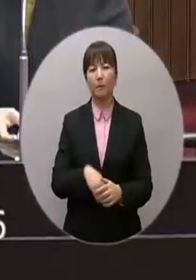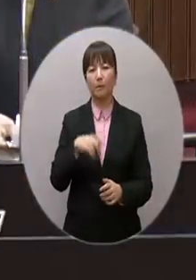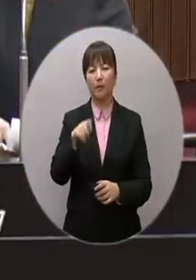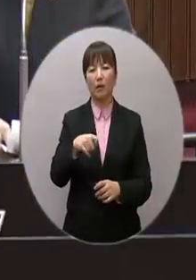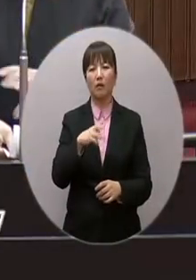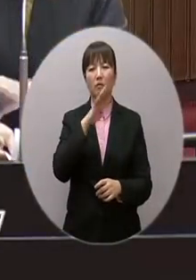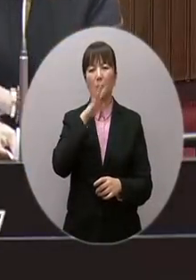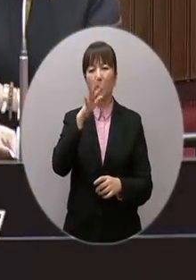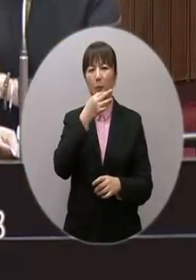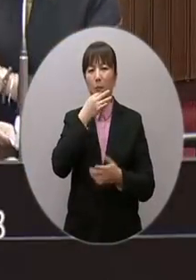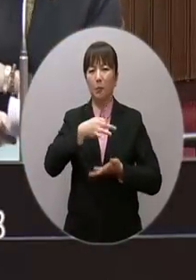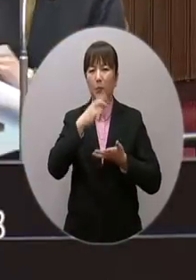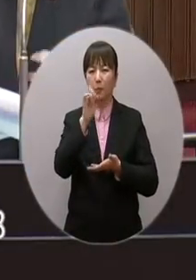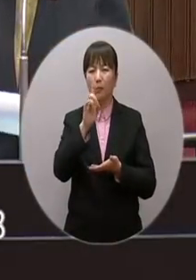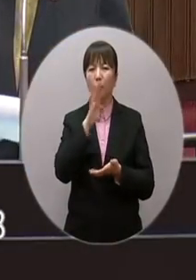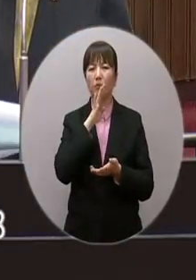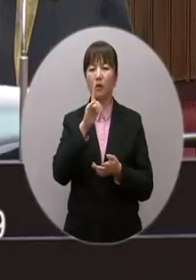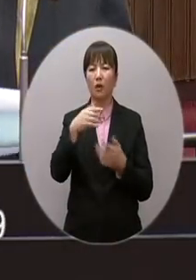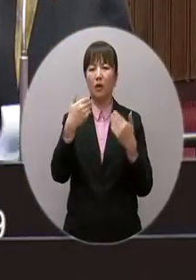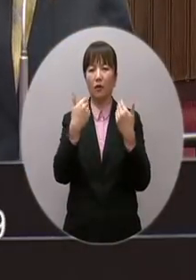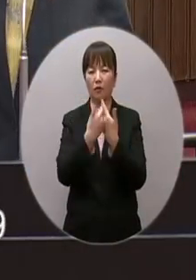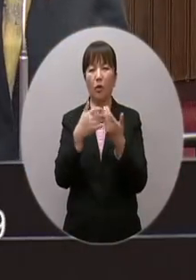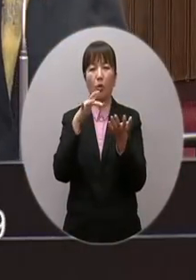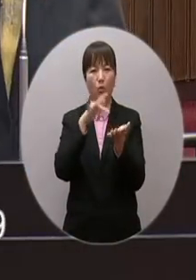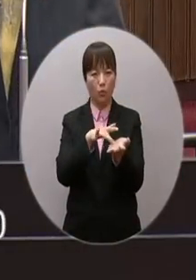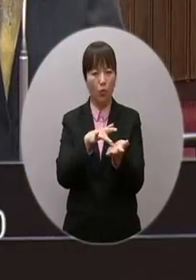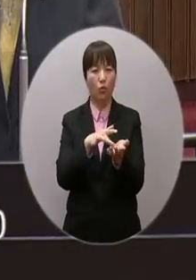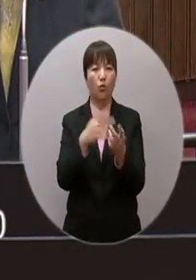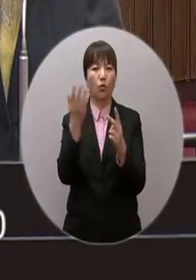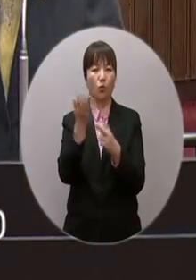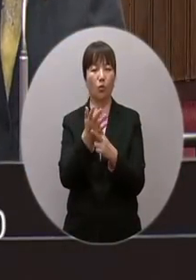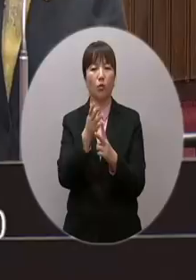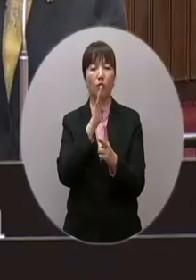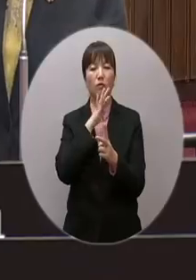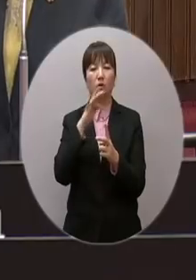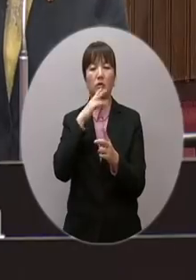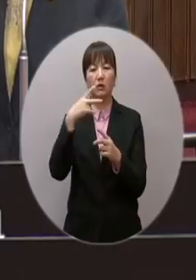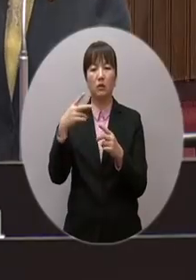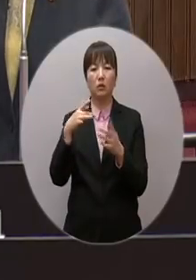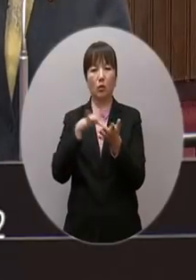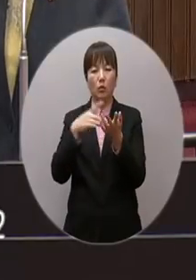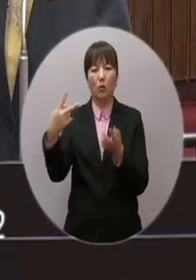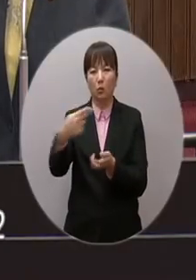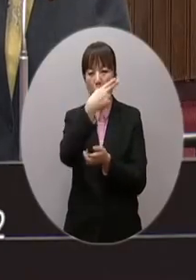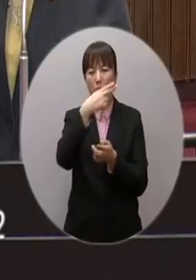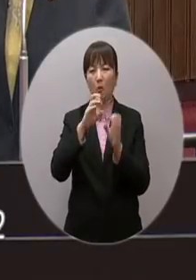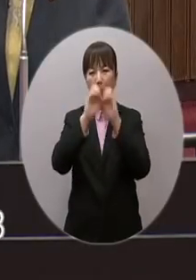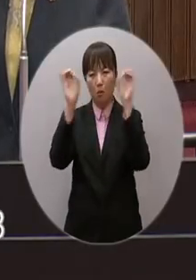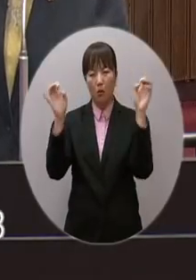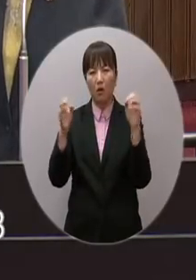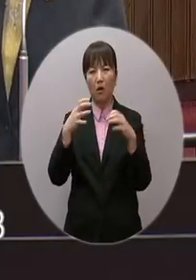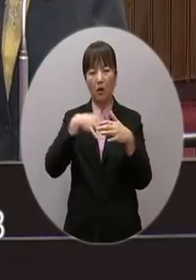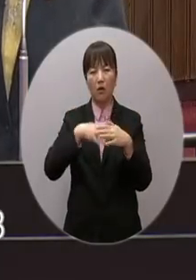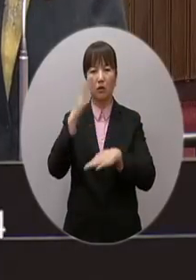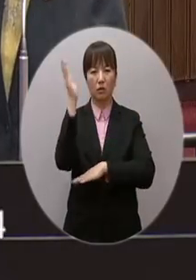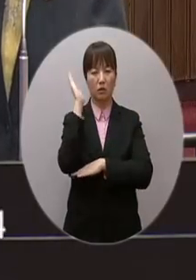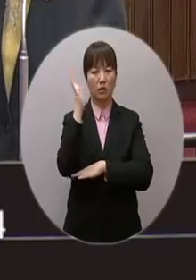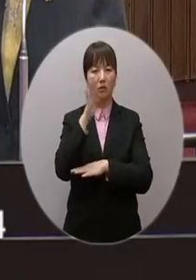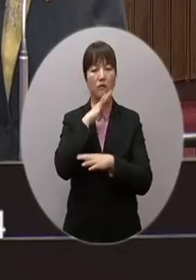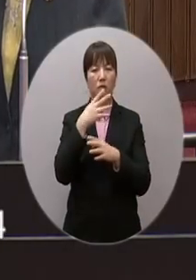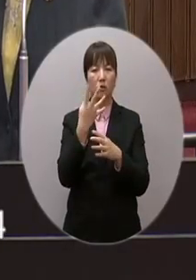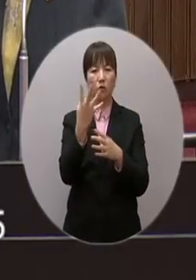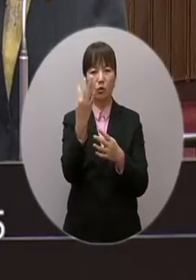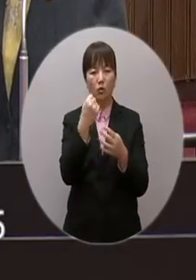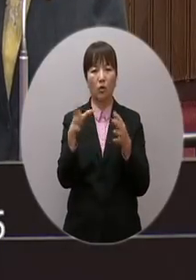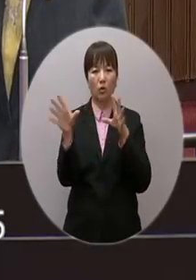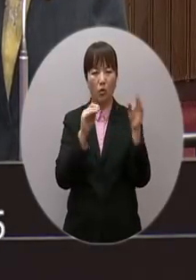乐我们接下来在处理的反毒或者是我们的戒毒宣导里面，到底政府我们有多少